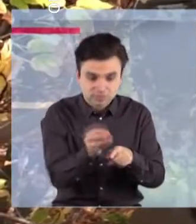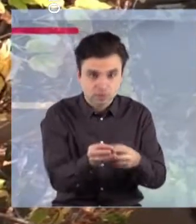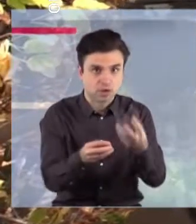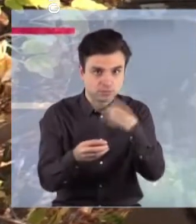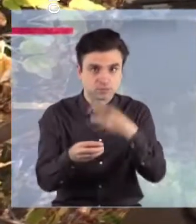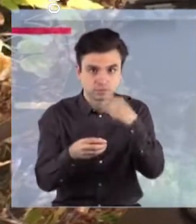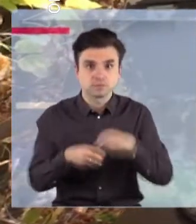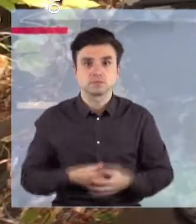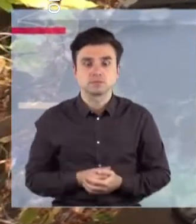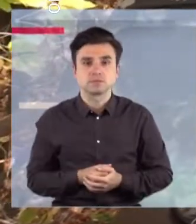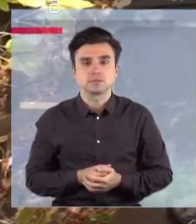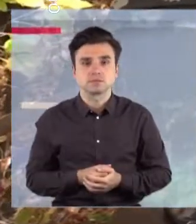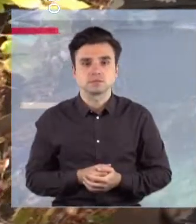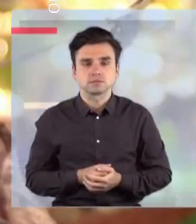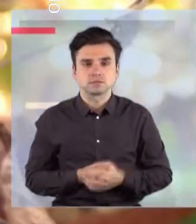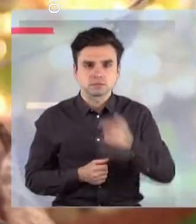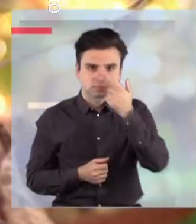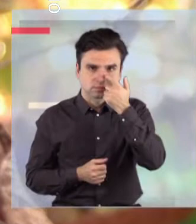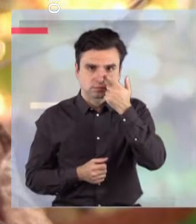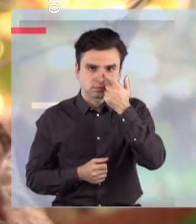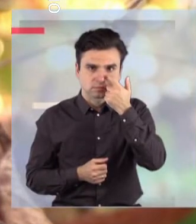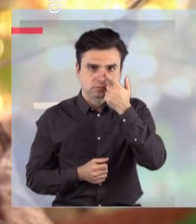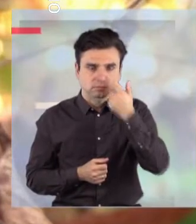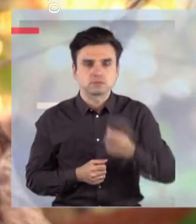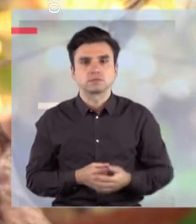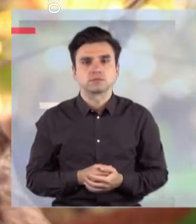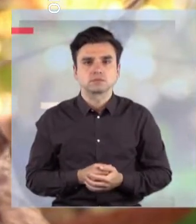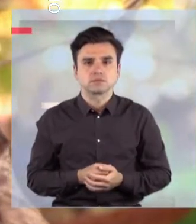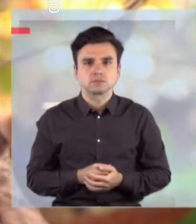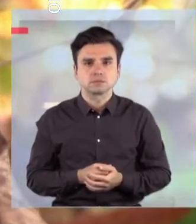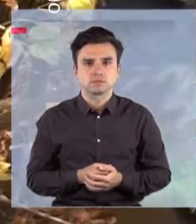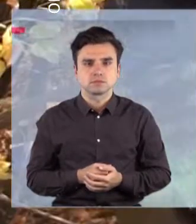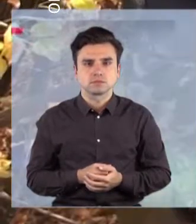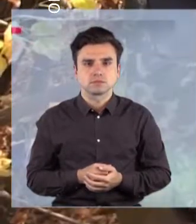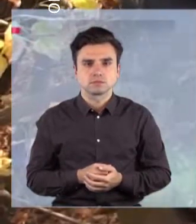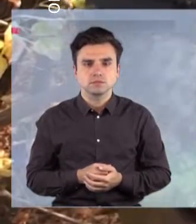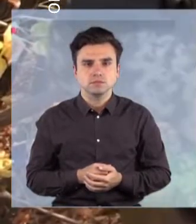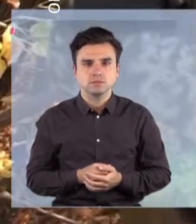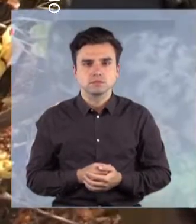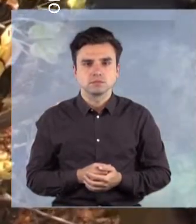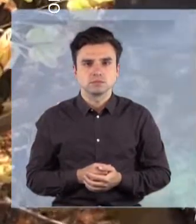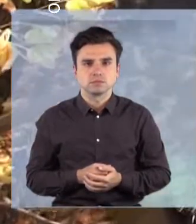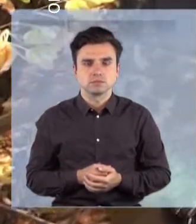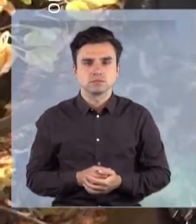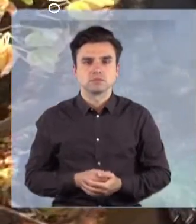під певний вид полювання боєприпаси. Хто сам їх споряджає. Ну, наприклад, є в